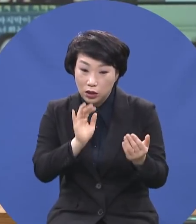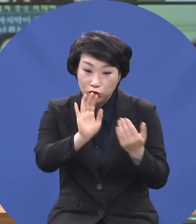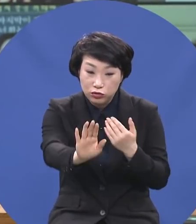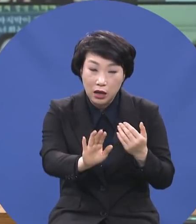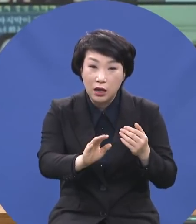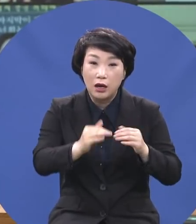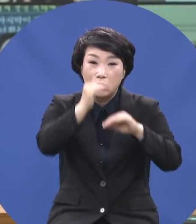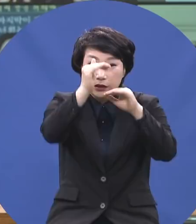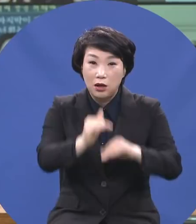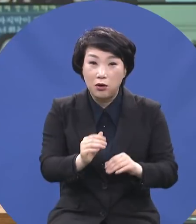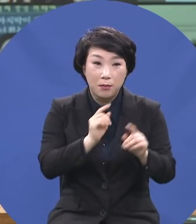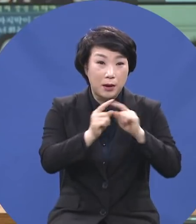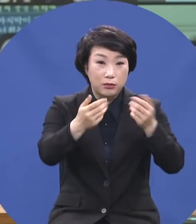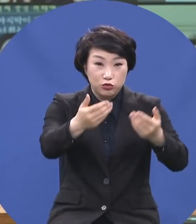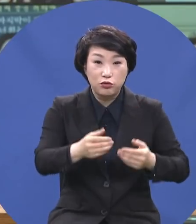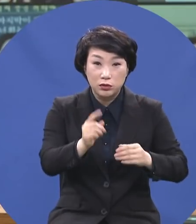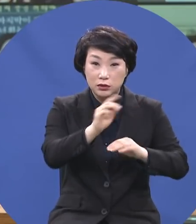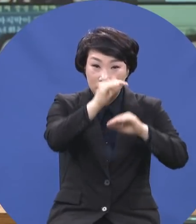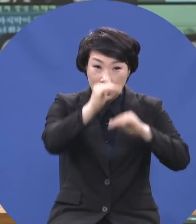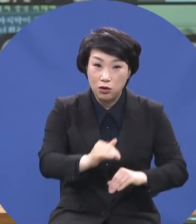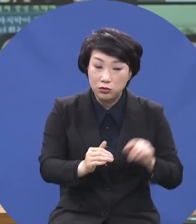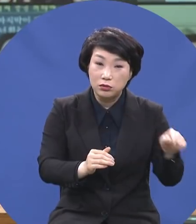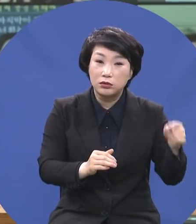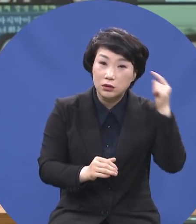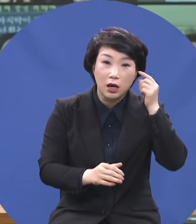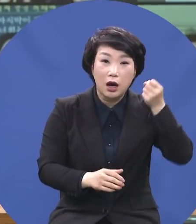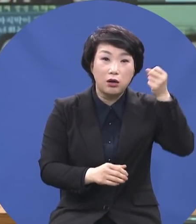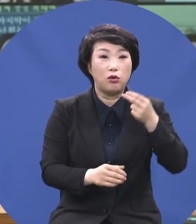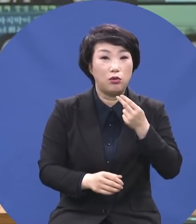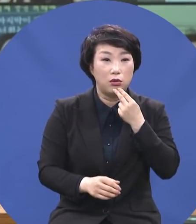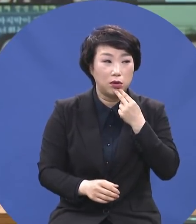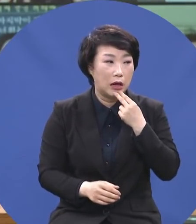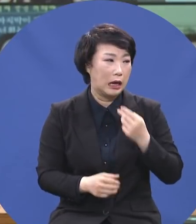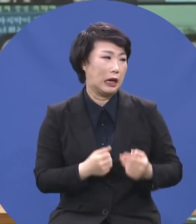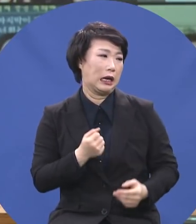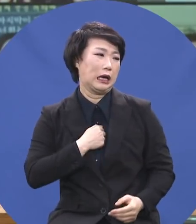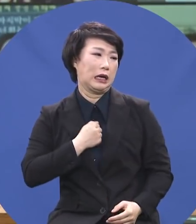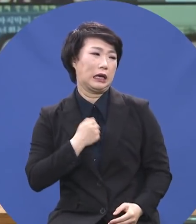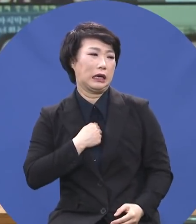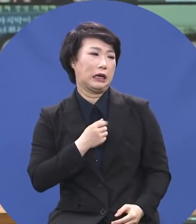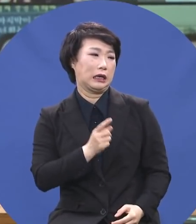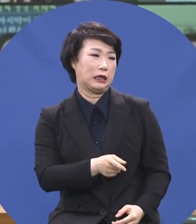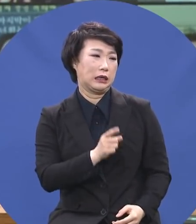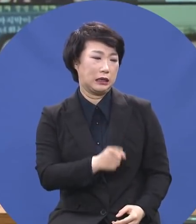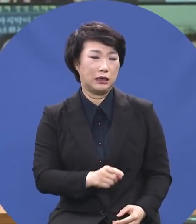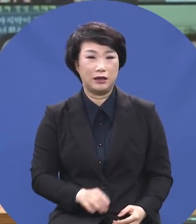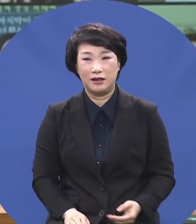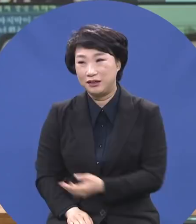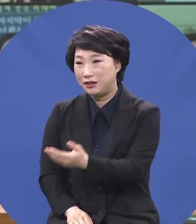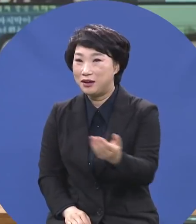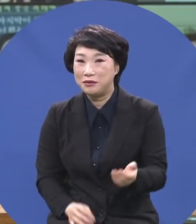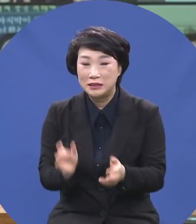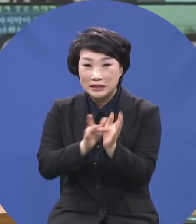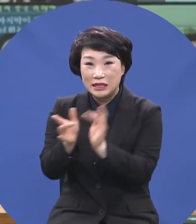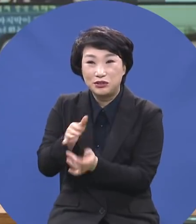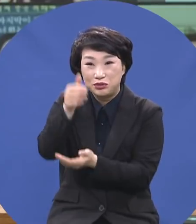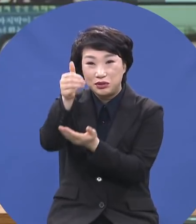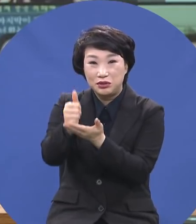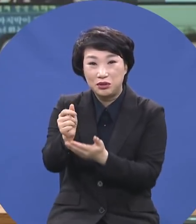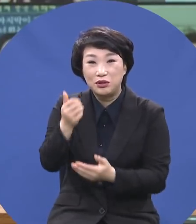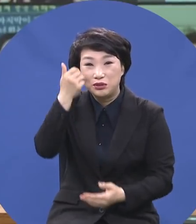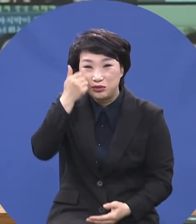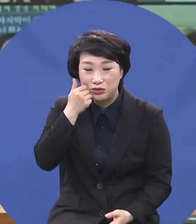어떻게 말씀하셨나에 대해서 생각을 않는 걸 보면 참 안타깝게 여겨졌다. 그러므로 예수